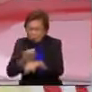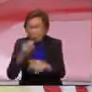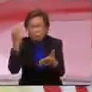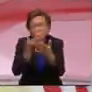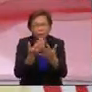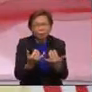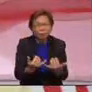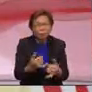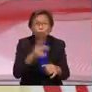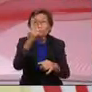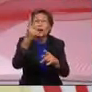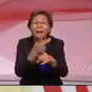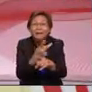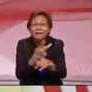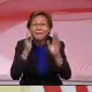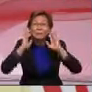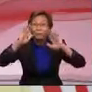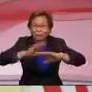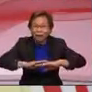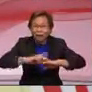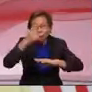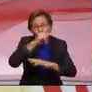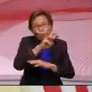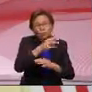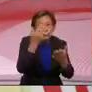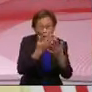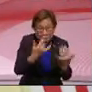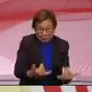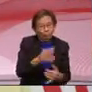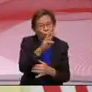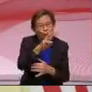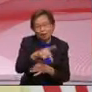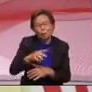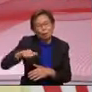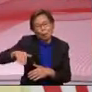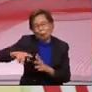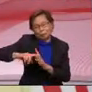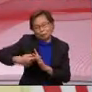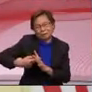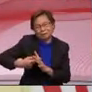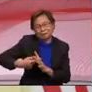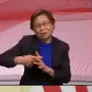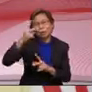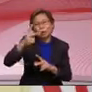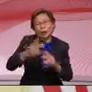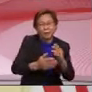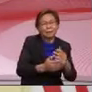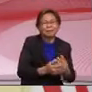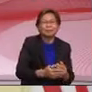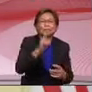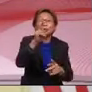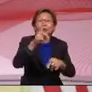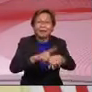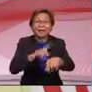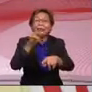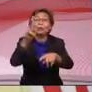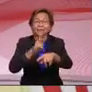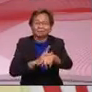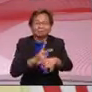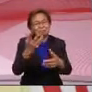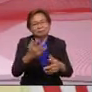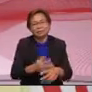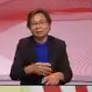ini untuk wilayah persekutuan belum lagi. Belum lagi ya. Belum lagi kita benarkan.